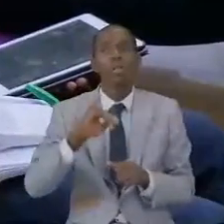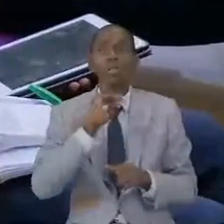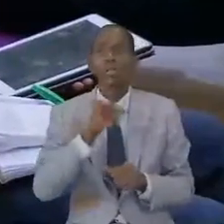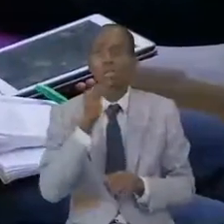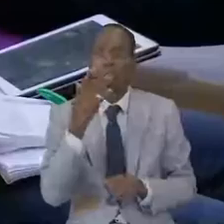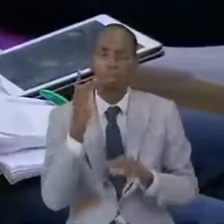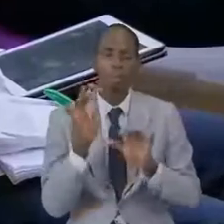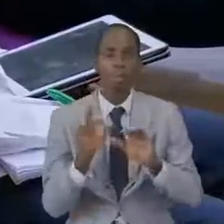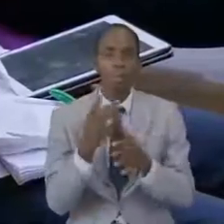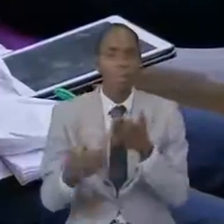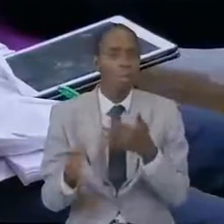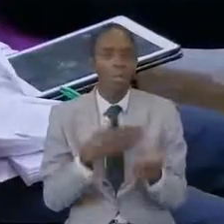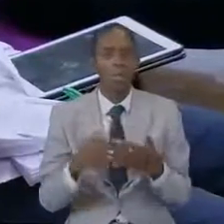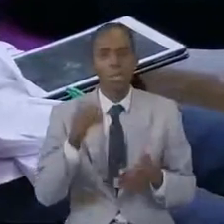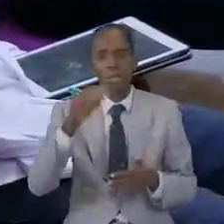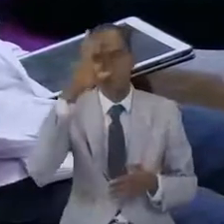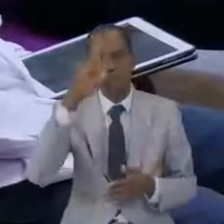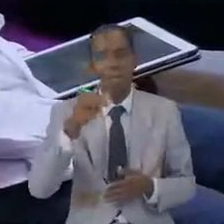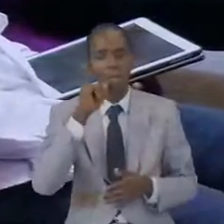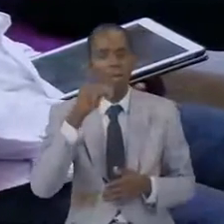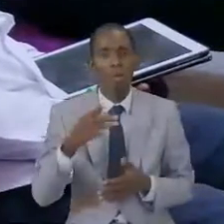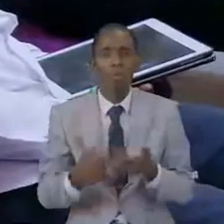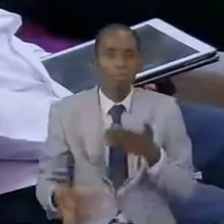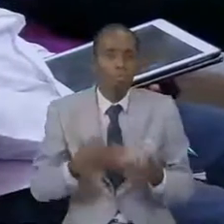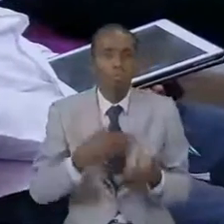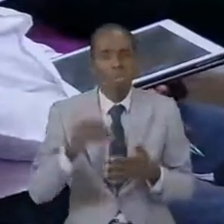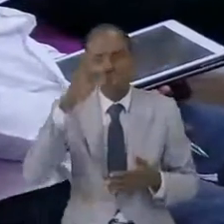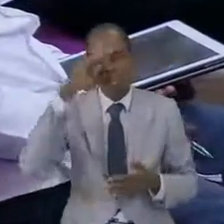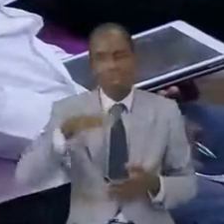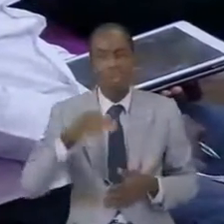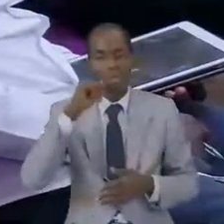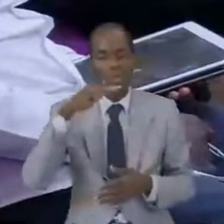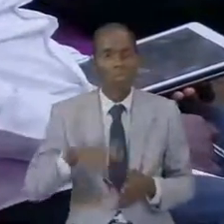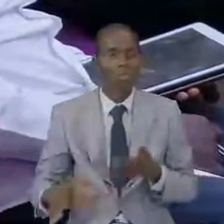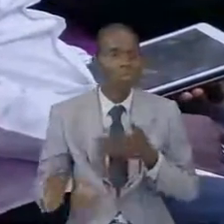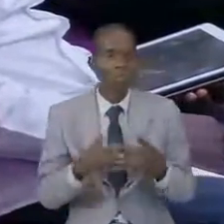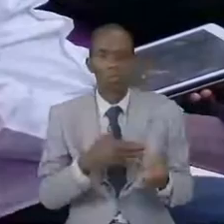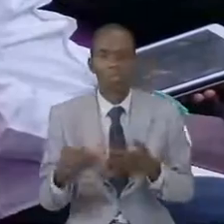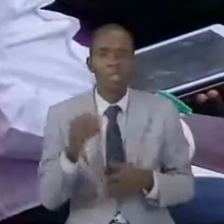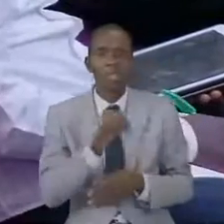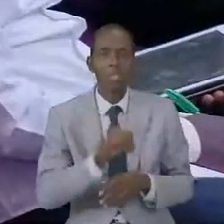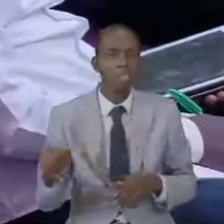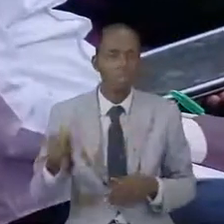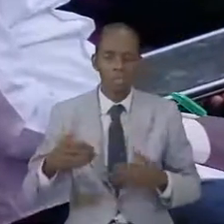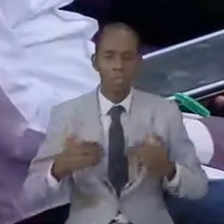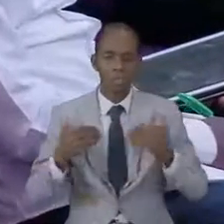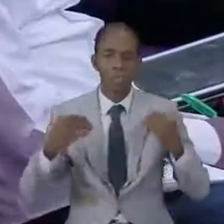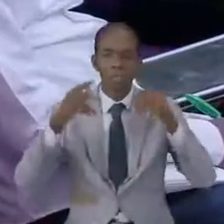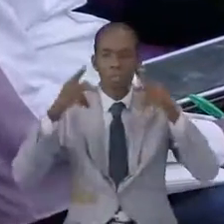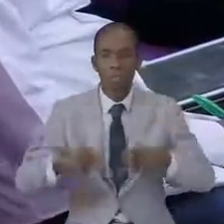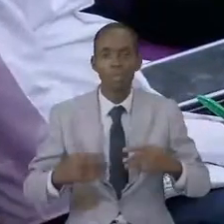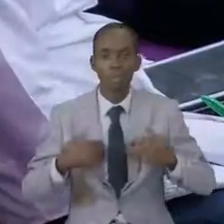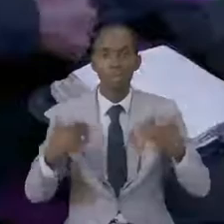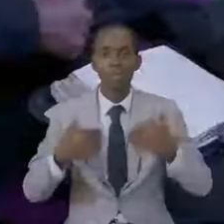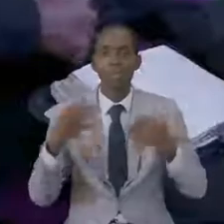chacun un homme est-ce qu'une femme chacun garçon ce qu'il fait ce que jeunes hommes